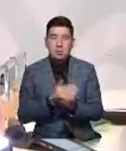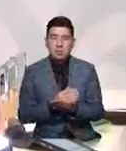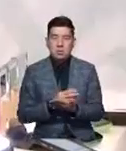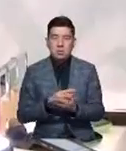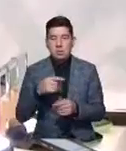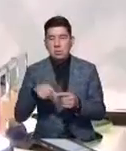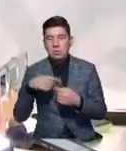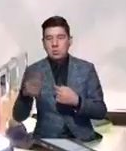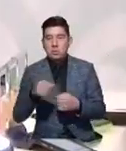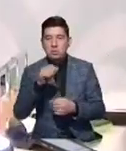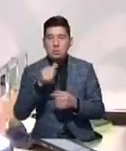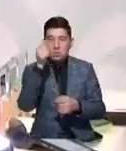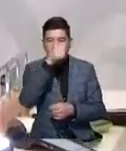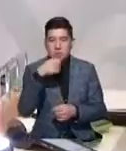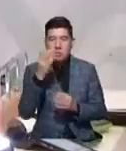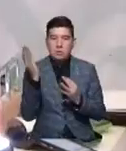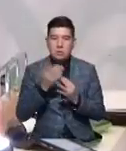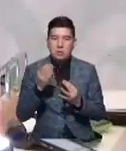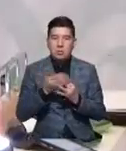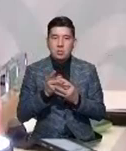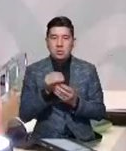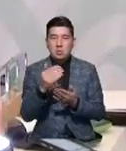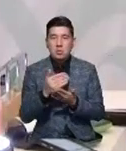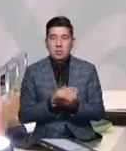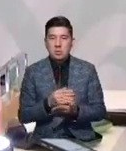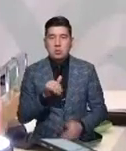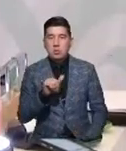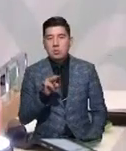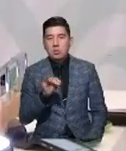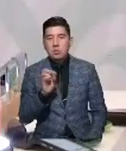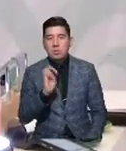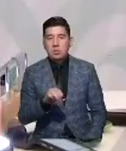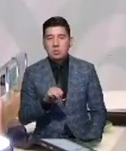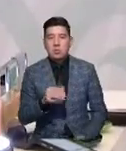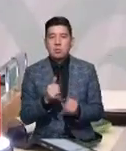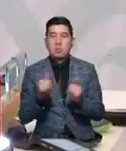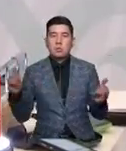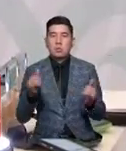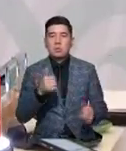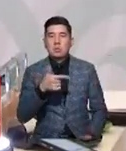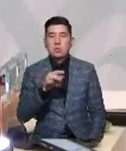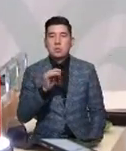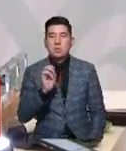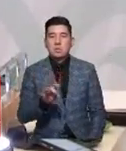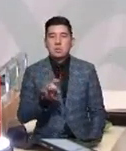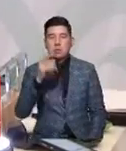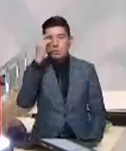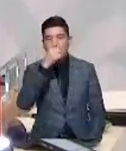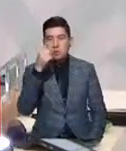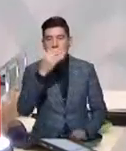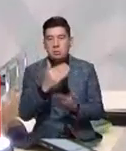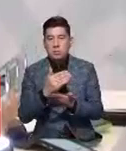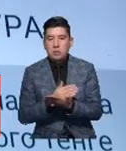следующего полугода доступ к цифровому тенге появится у большинства граждан Республики Казахстан. Для этого